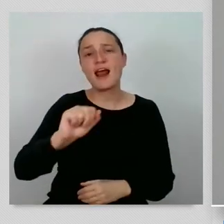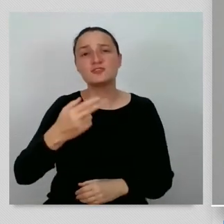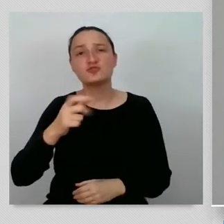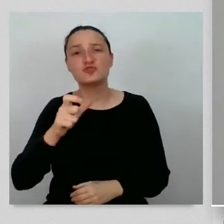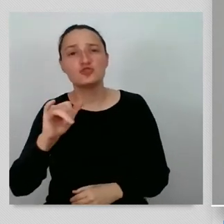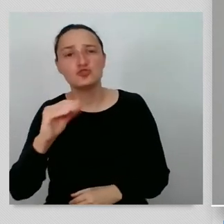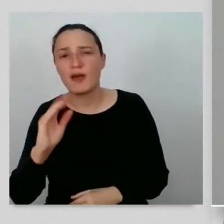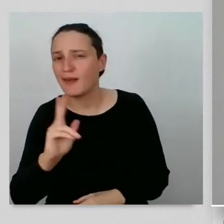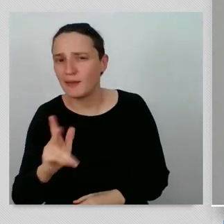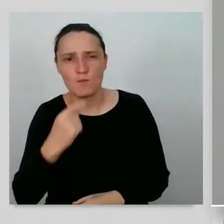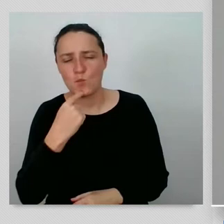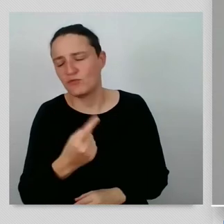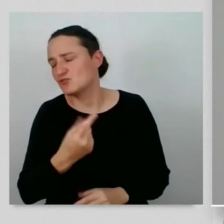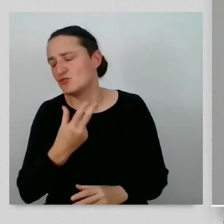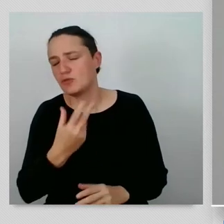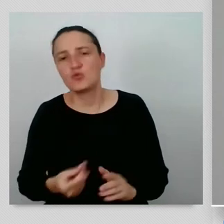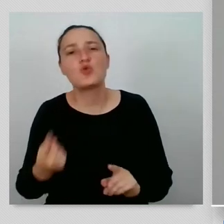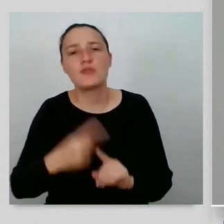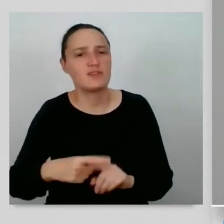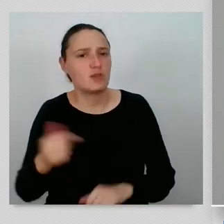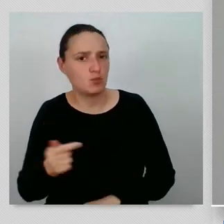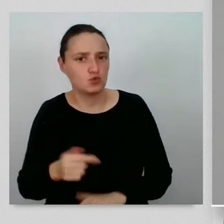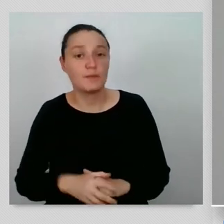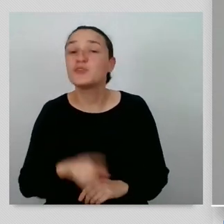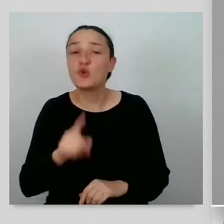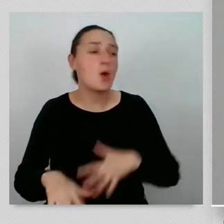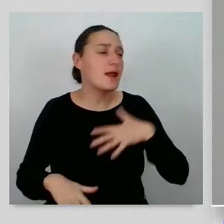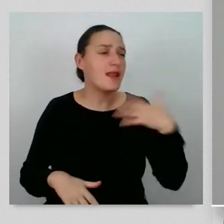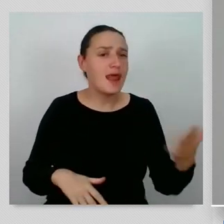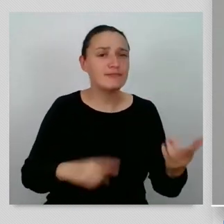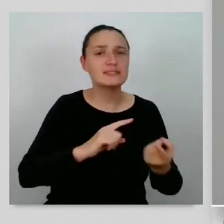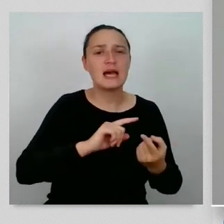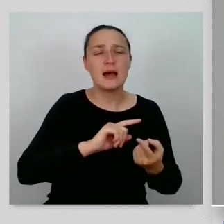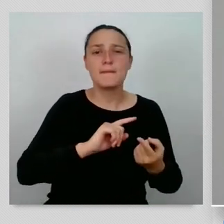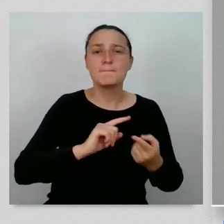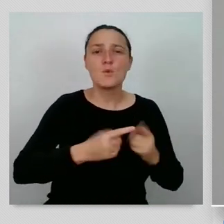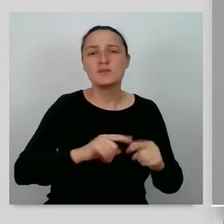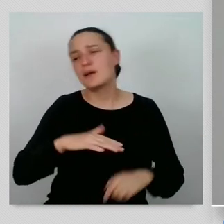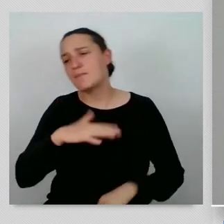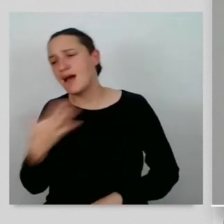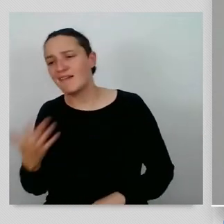ideowe, myślę, mamy dziś dobre i ma je zarówno prawica, jak i lewica. Ja przewrotnie stwierdzę, że wydaje mi się, że